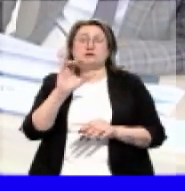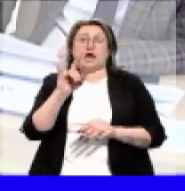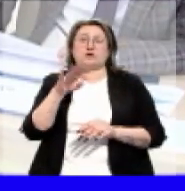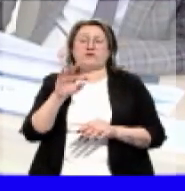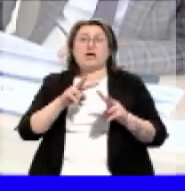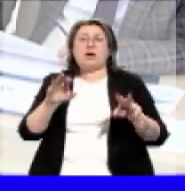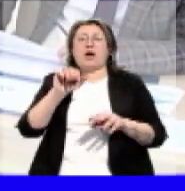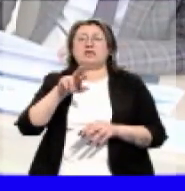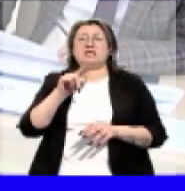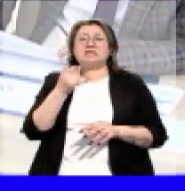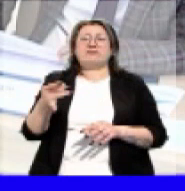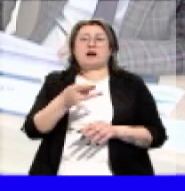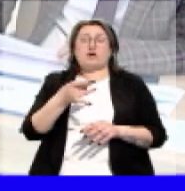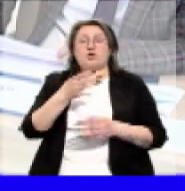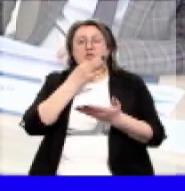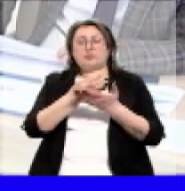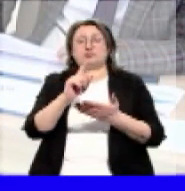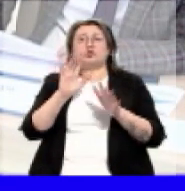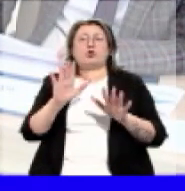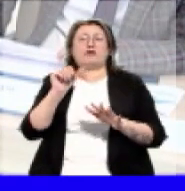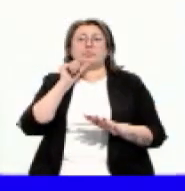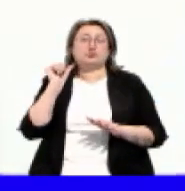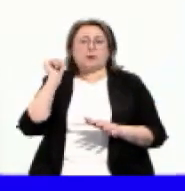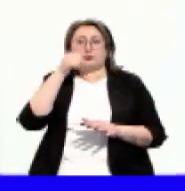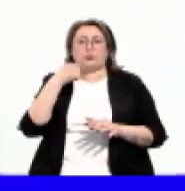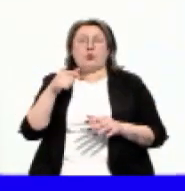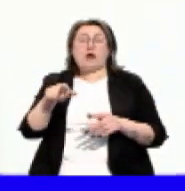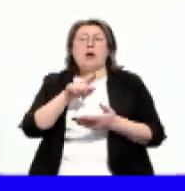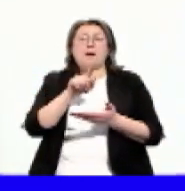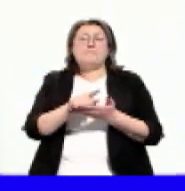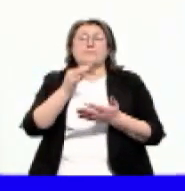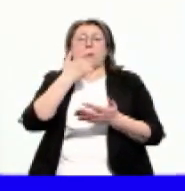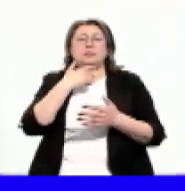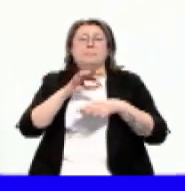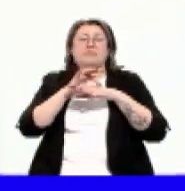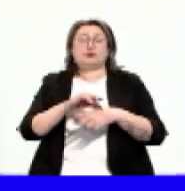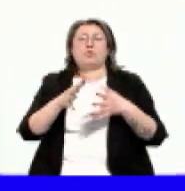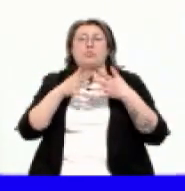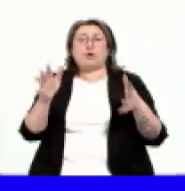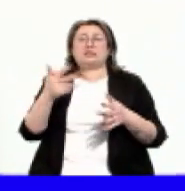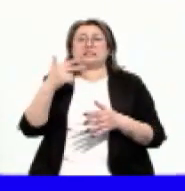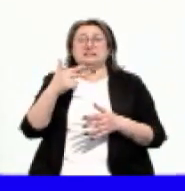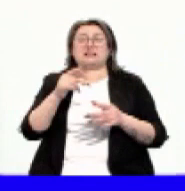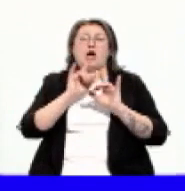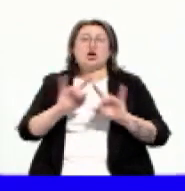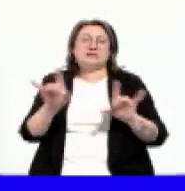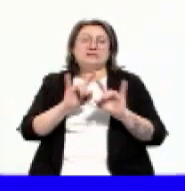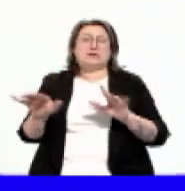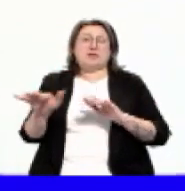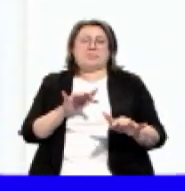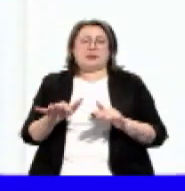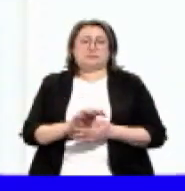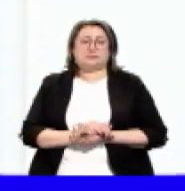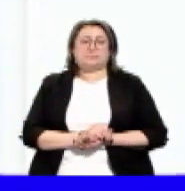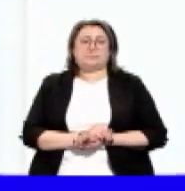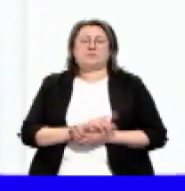Сартов. Аким Алтынсаринского района отметил, что только в прошлом году уполномоченным по этике проведено больше 30 разъяснительных